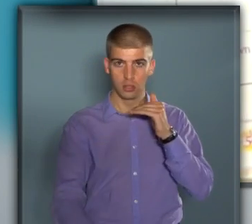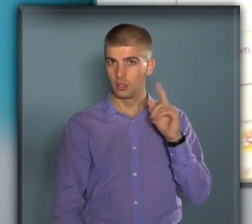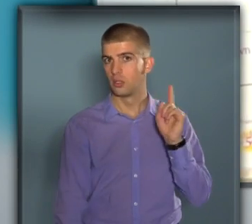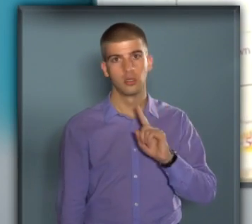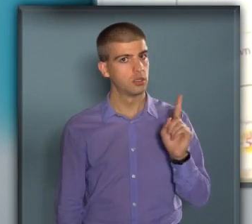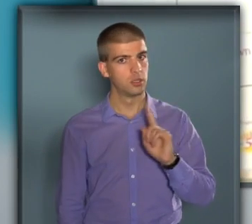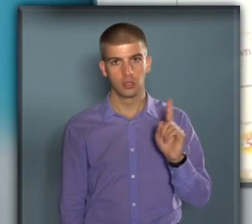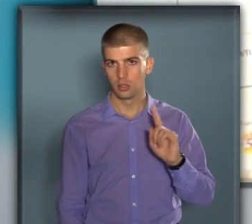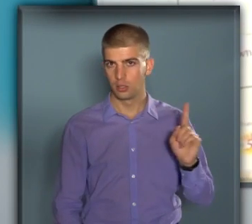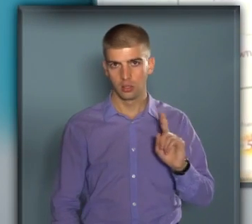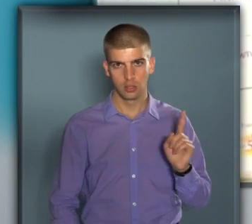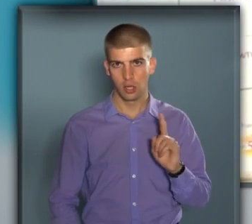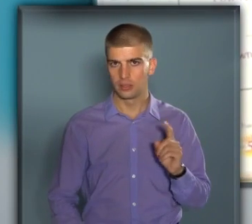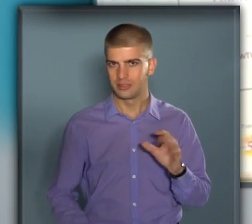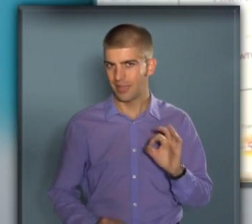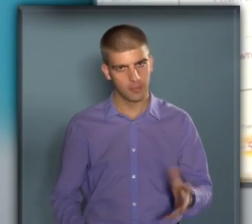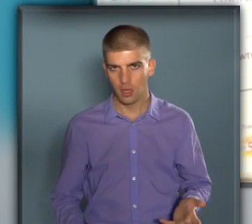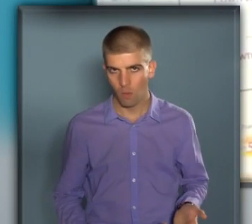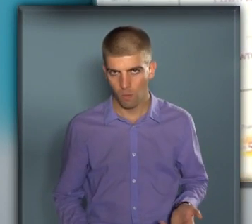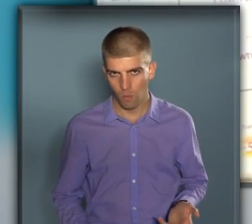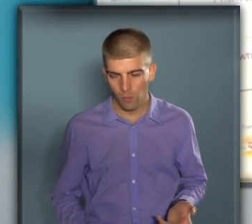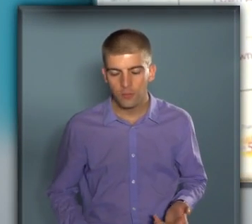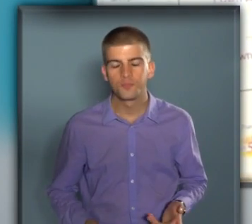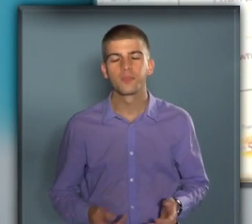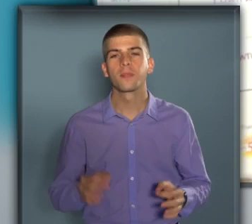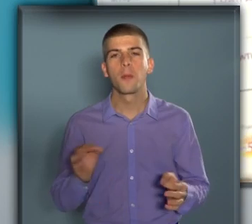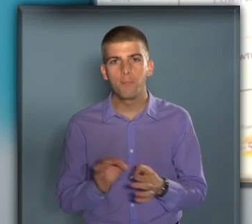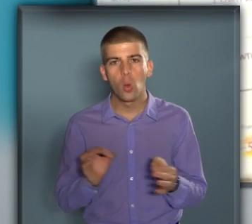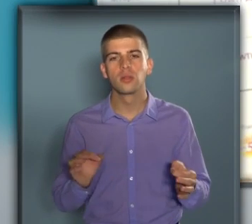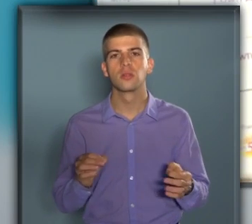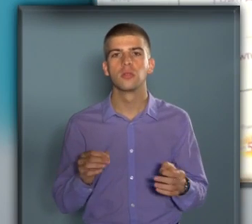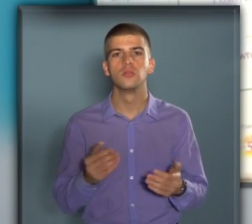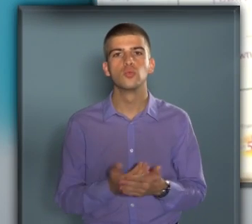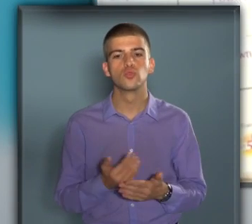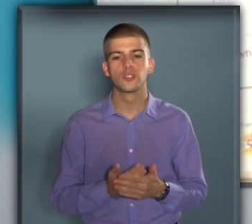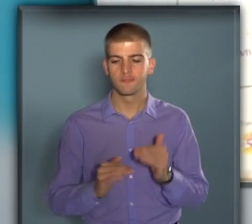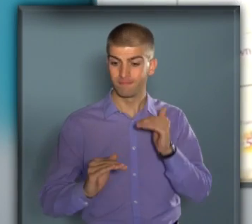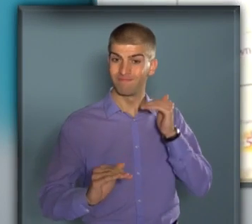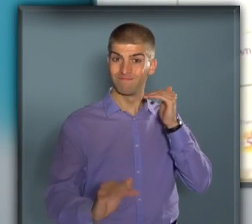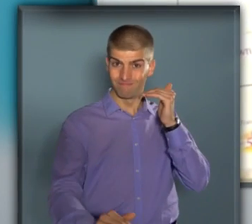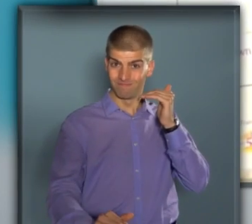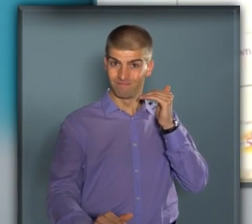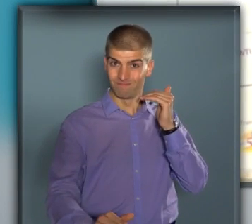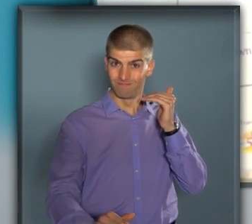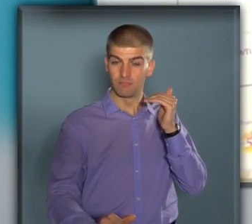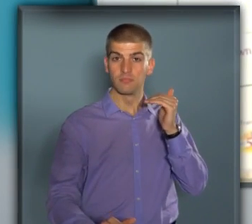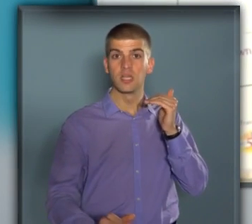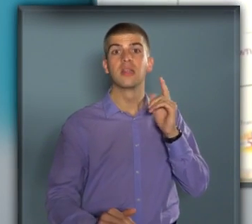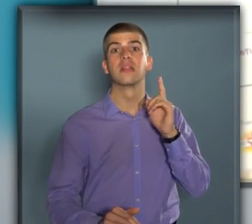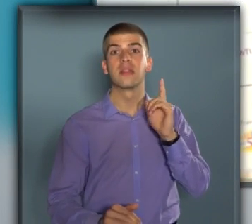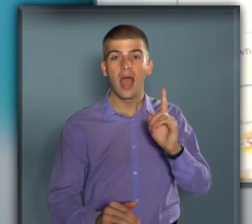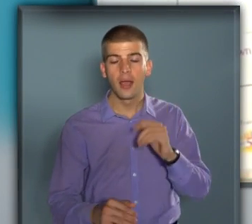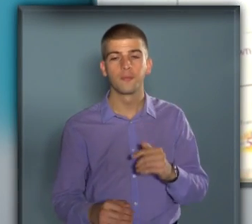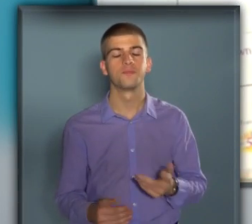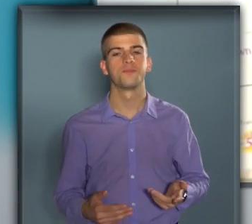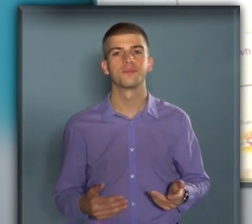tehát azzal ugyanúgy nem lennék elégedett, hanem pont arról van szó, hogy hogyan tudunk egy különböző életkorban lévő gyerekkel